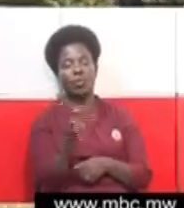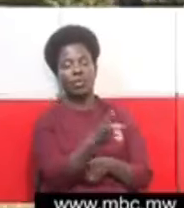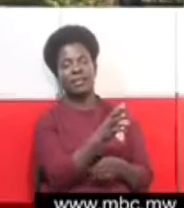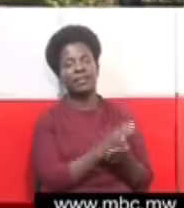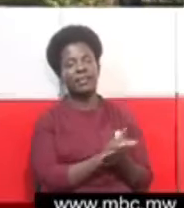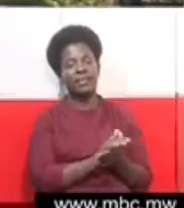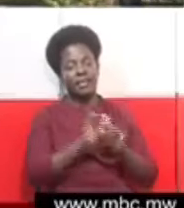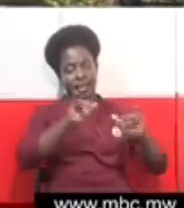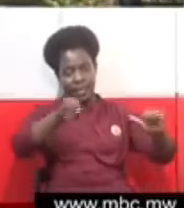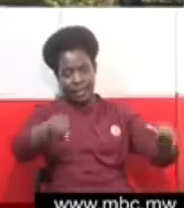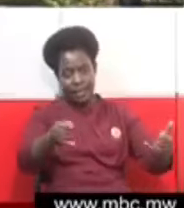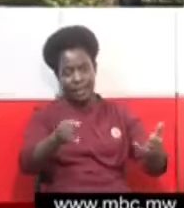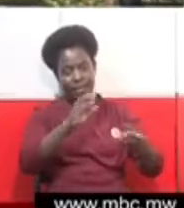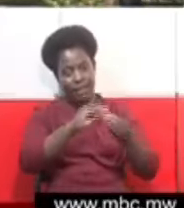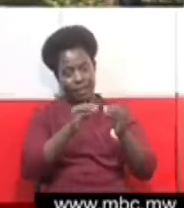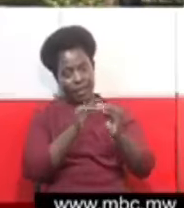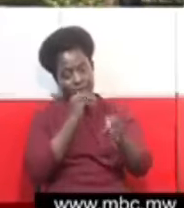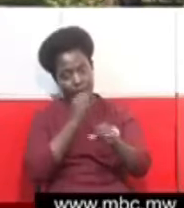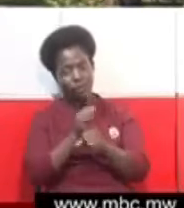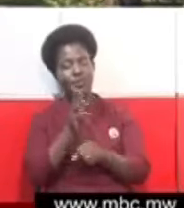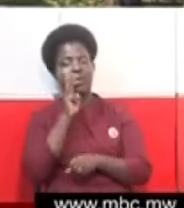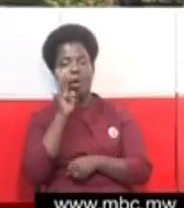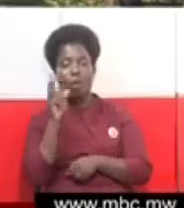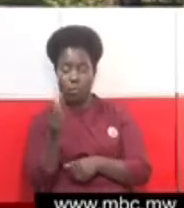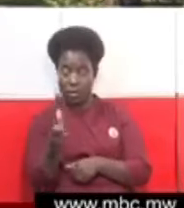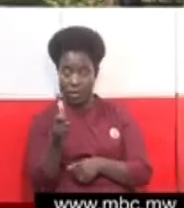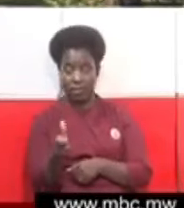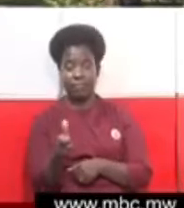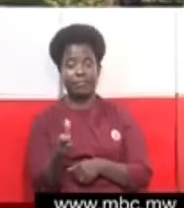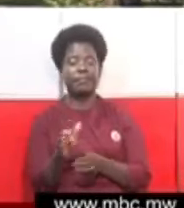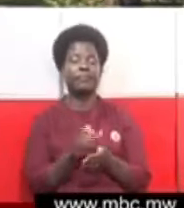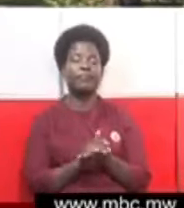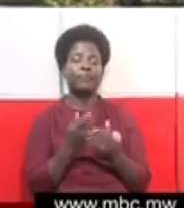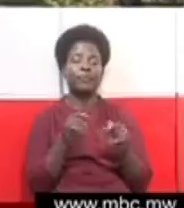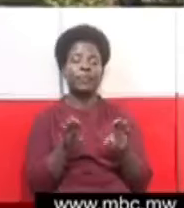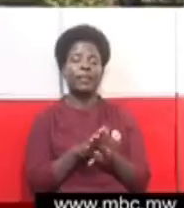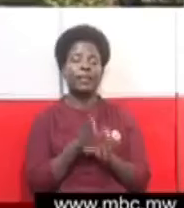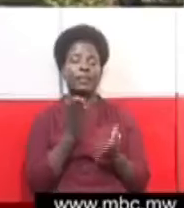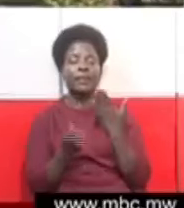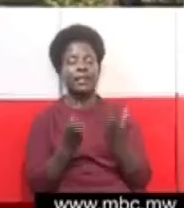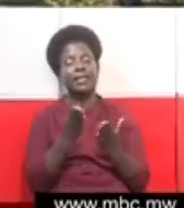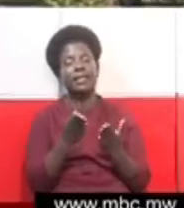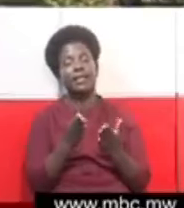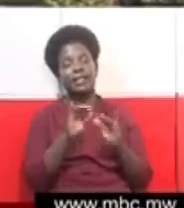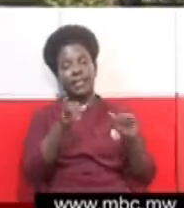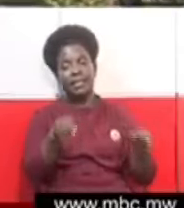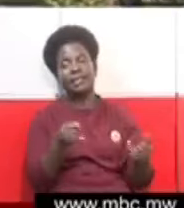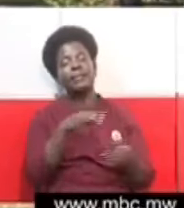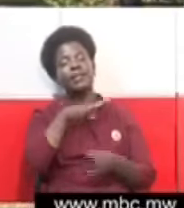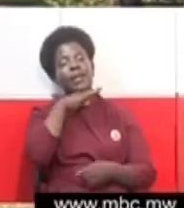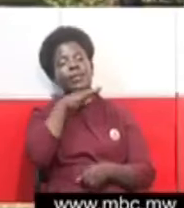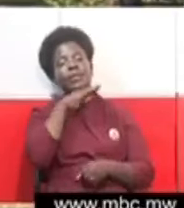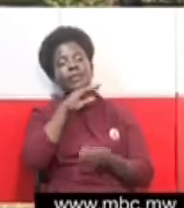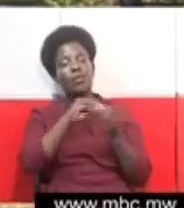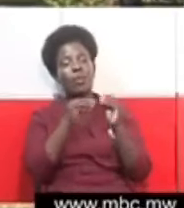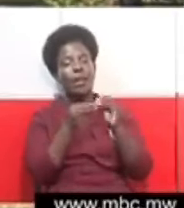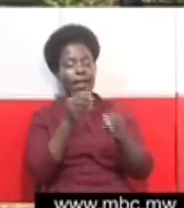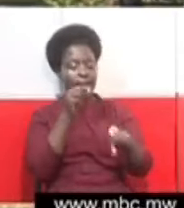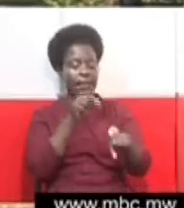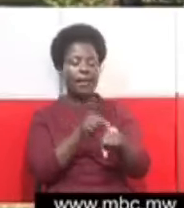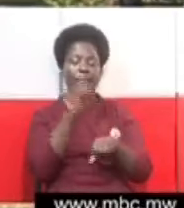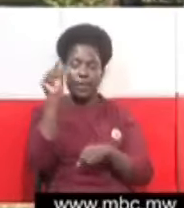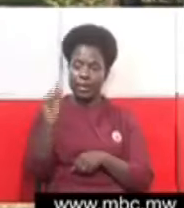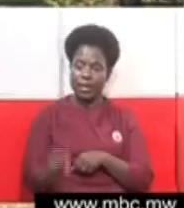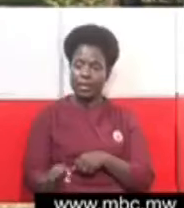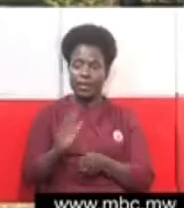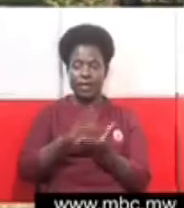sasimwe zikazikitika zambili zimene tingatokwanisa mwanthu yochepa tesa kuti tiyambepo because zina zikuchitika